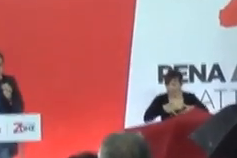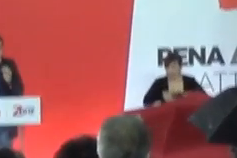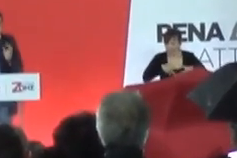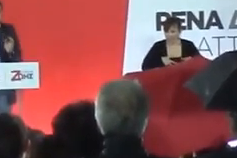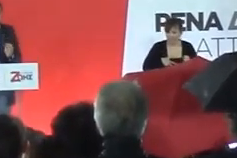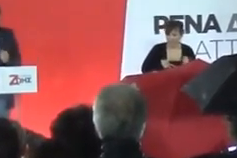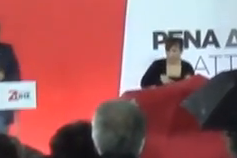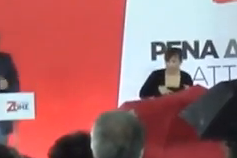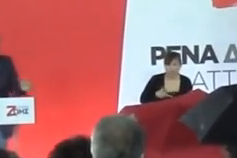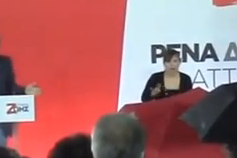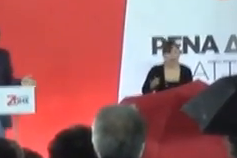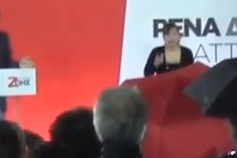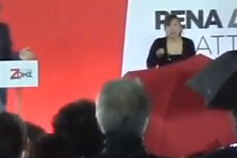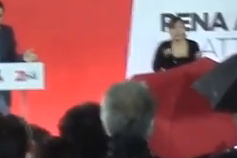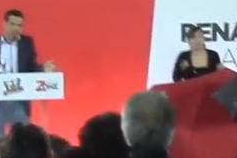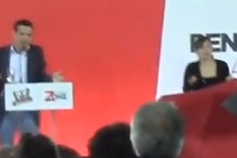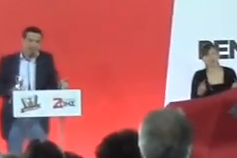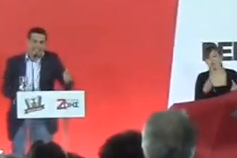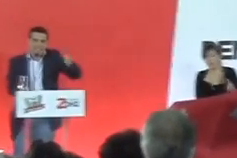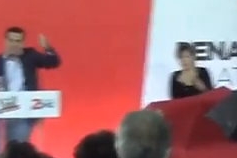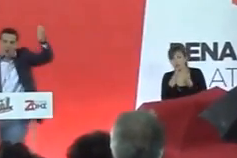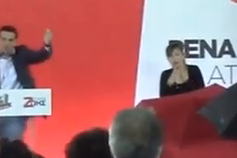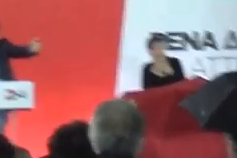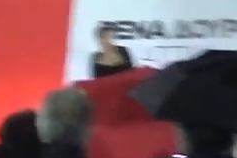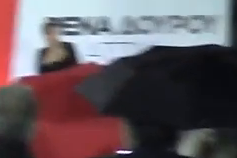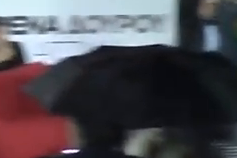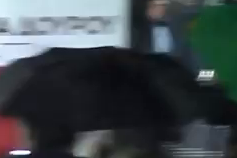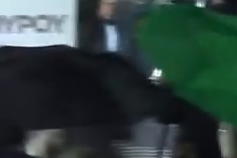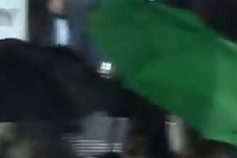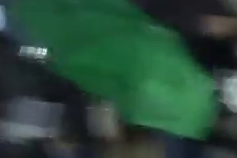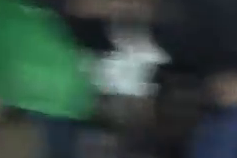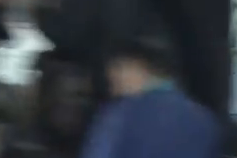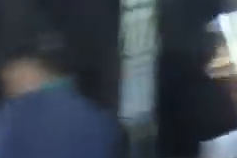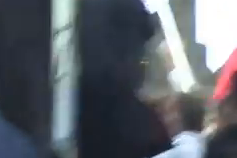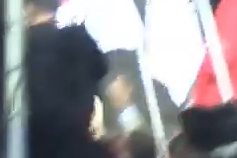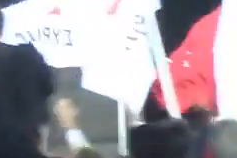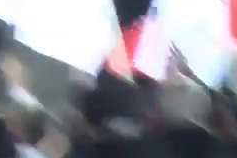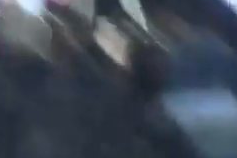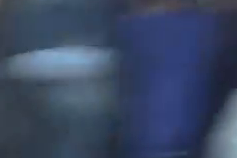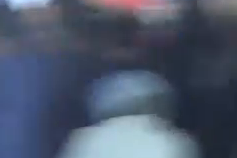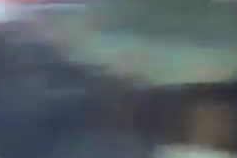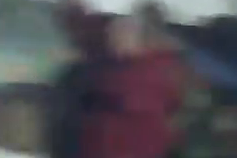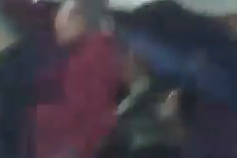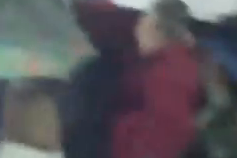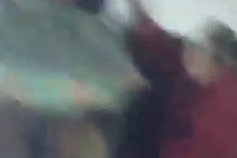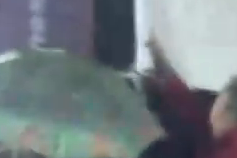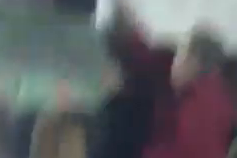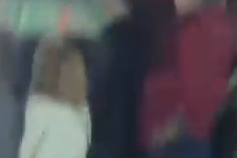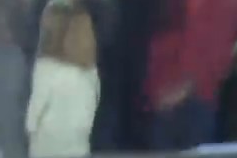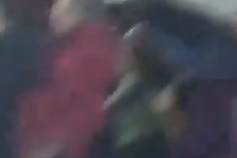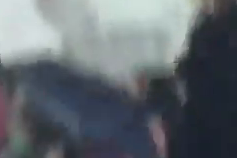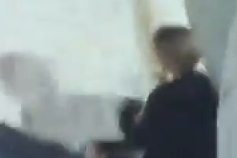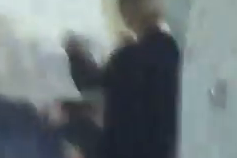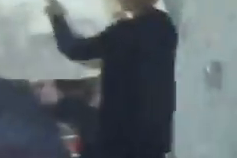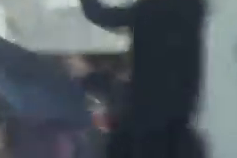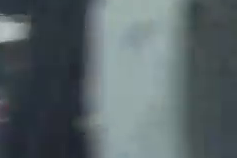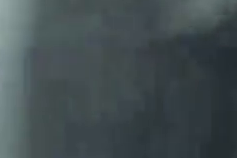θέση να με αντιμετωπίζει όχι σε debate, αλλά σε συνόδους κορυφής. Τι να κάνουμε όμως, έτσι είναι η